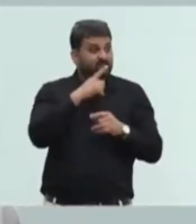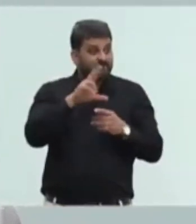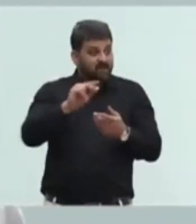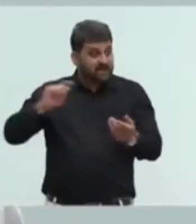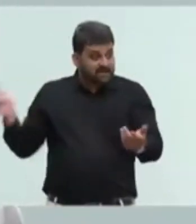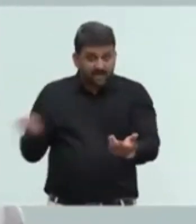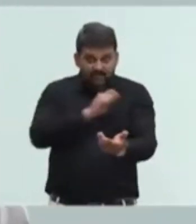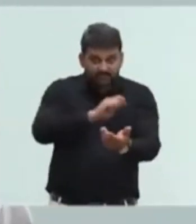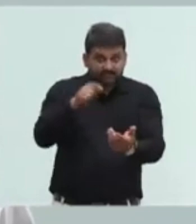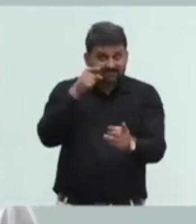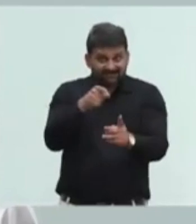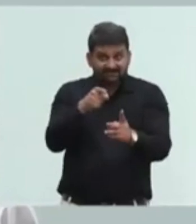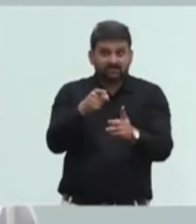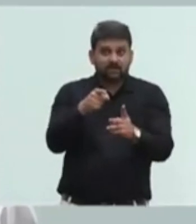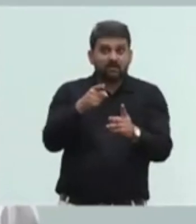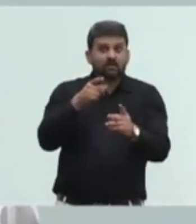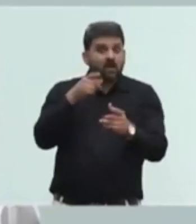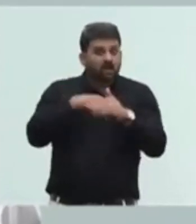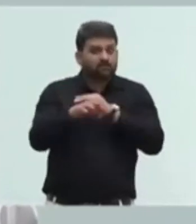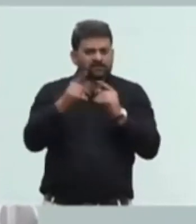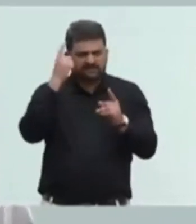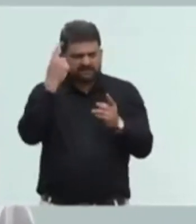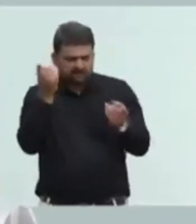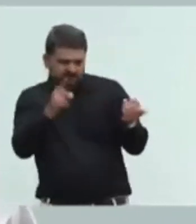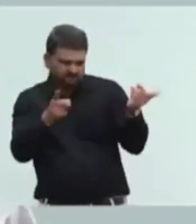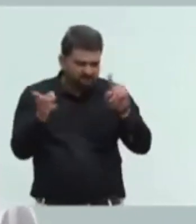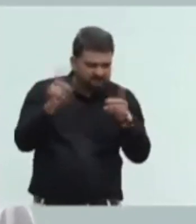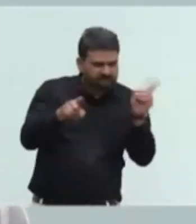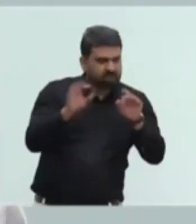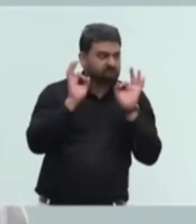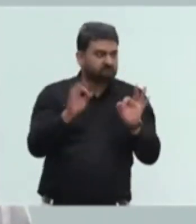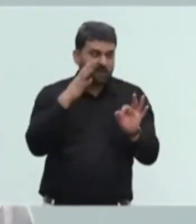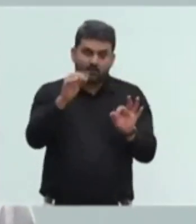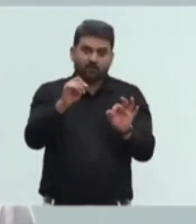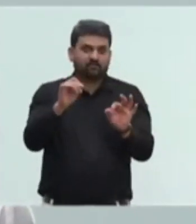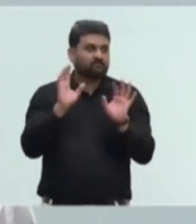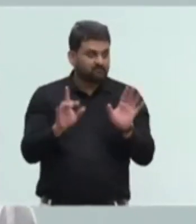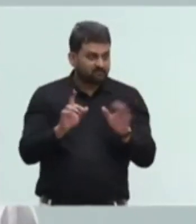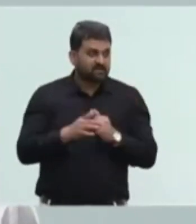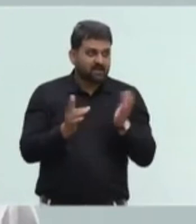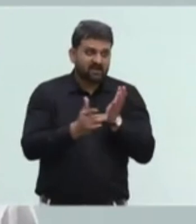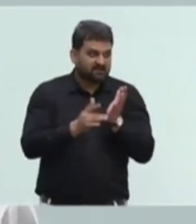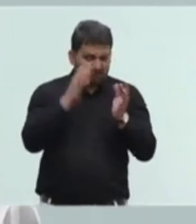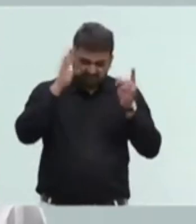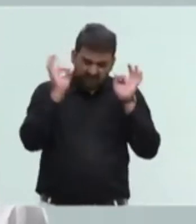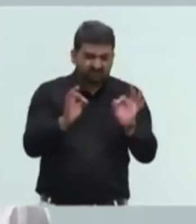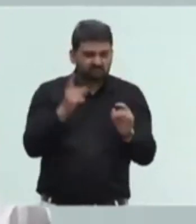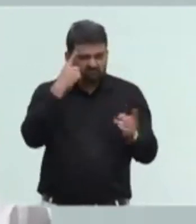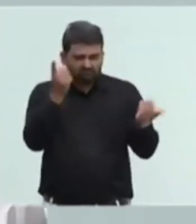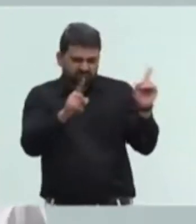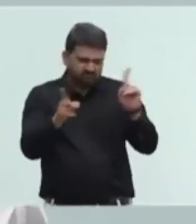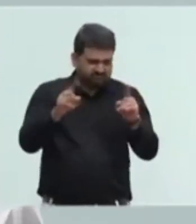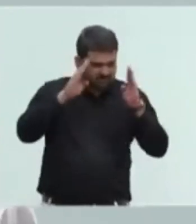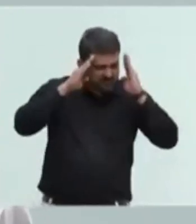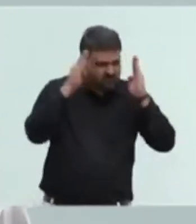कि ऐसा खेल है जिसमें टेक्निक पर बड़ा रखता है ए हार्ट टेक्निक की तरफ काफी